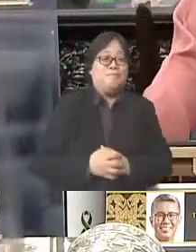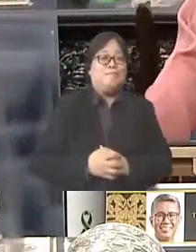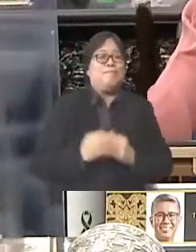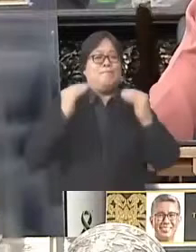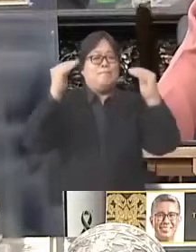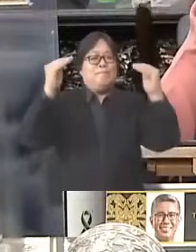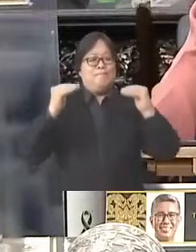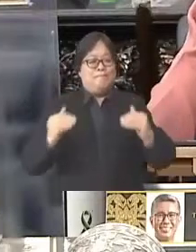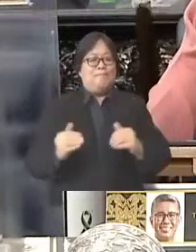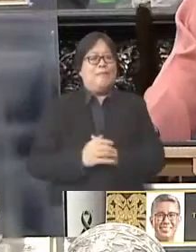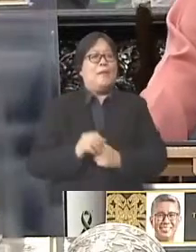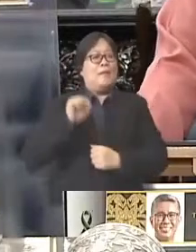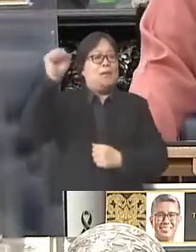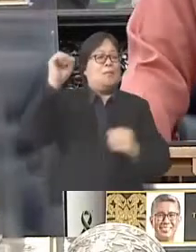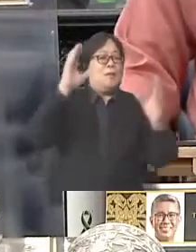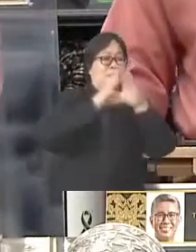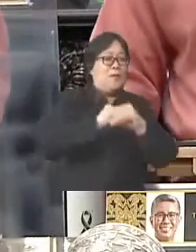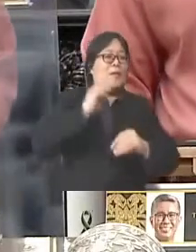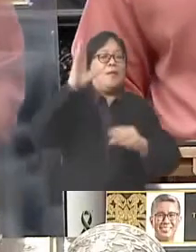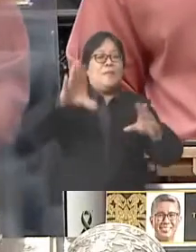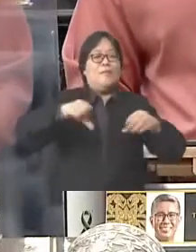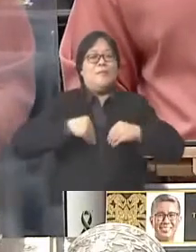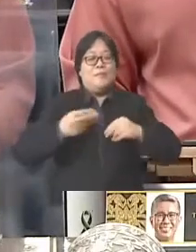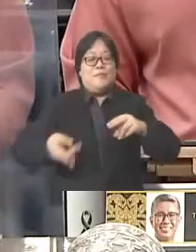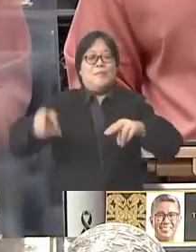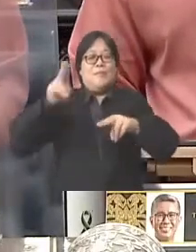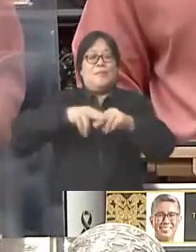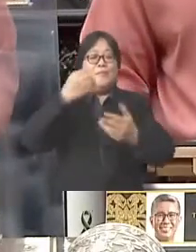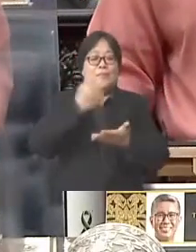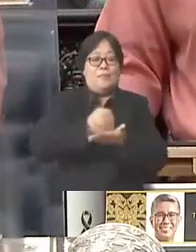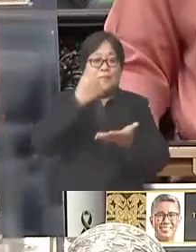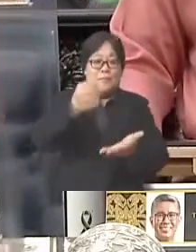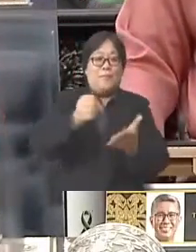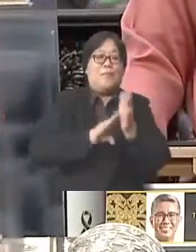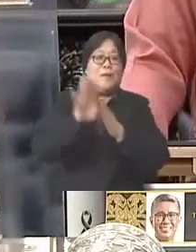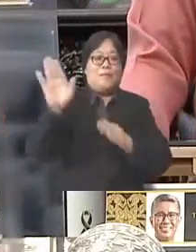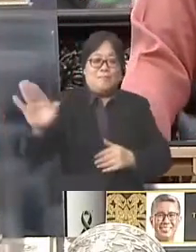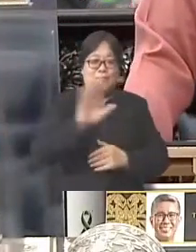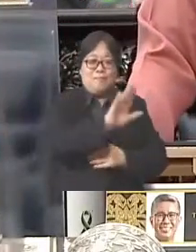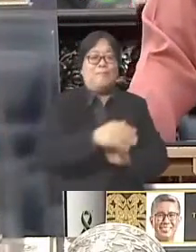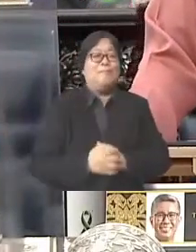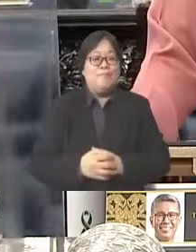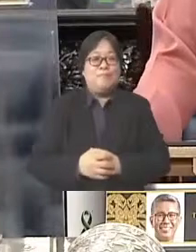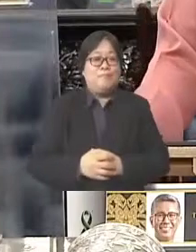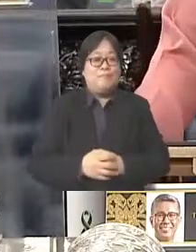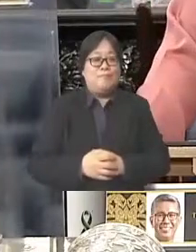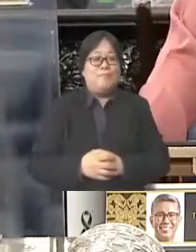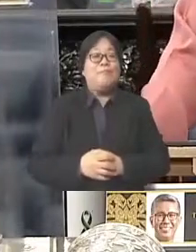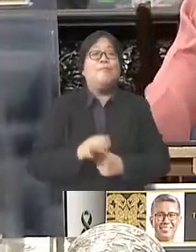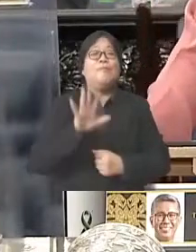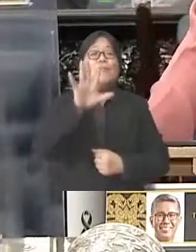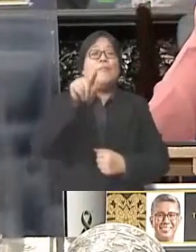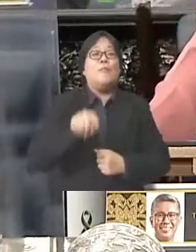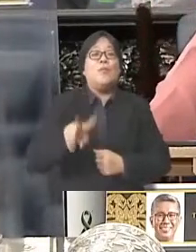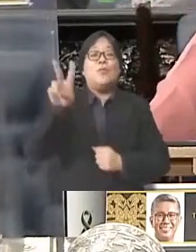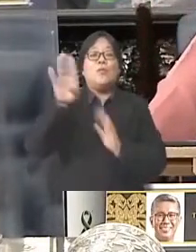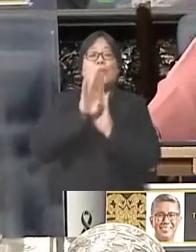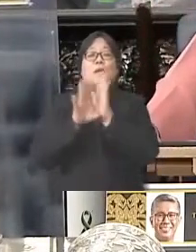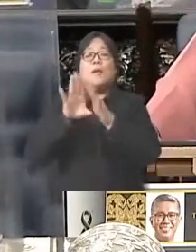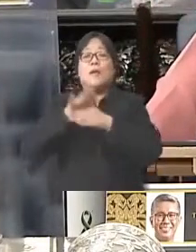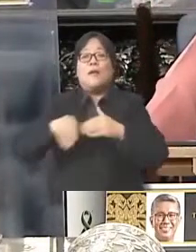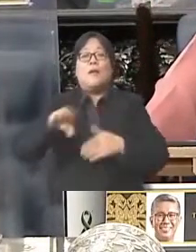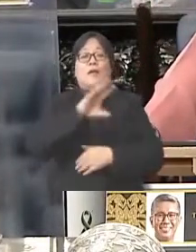seterusnya Sabah dan Serawak akan menerima peningkatan penutupan perbelanjaan pembangunan masing-masing kepada jiwa perubahan2